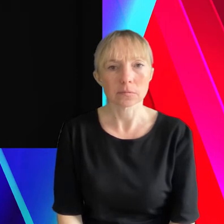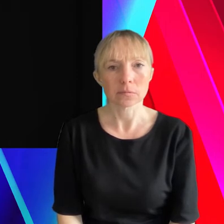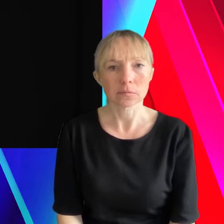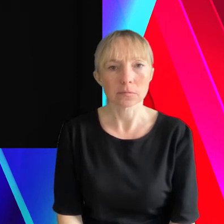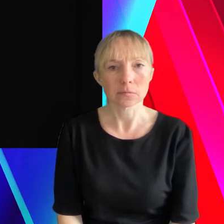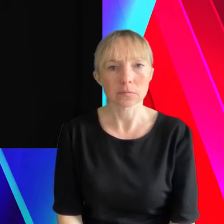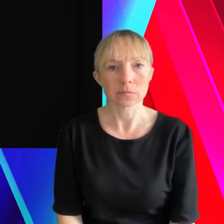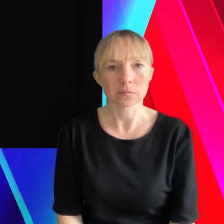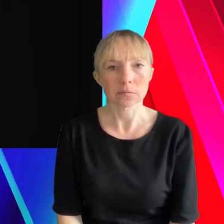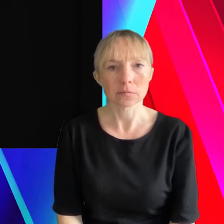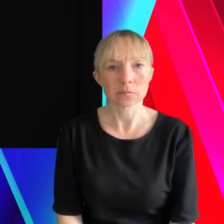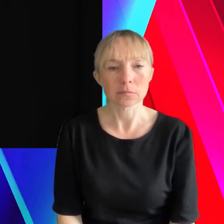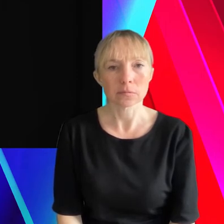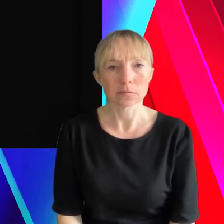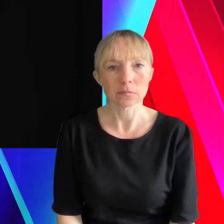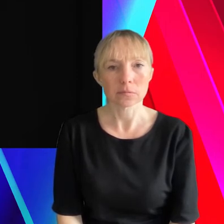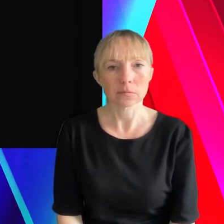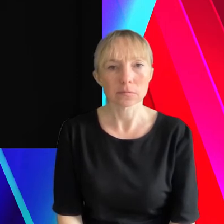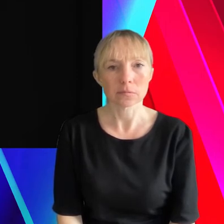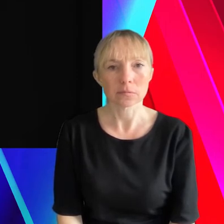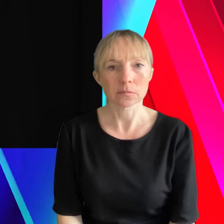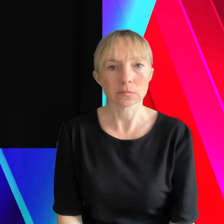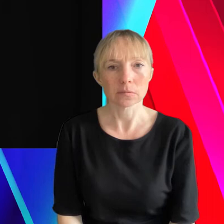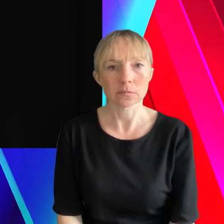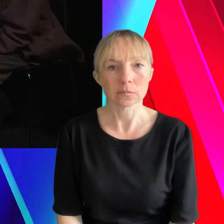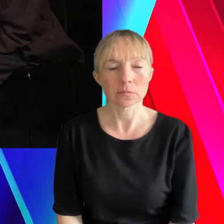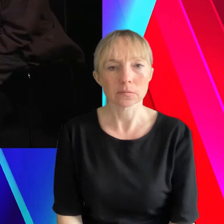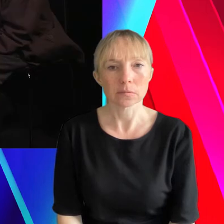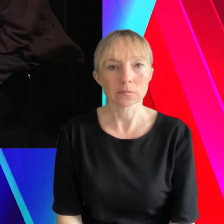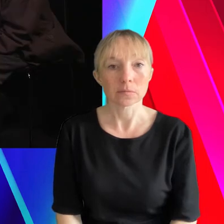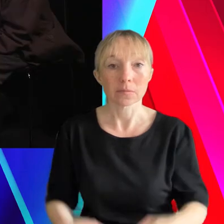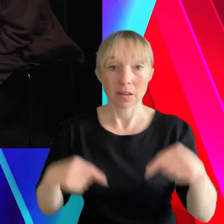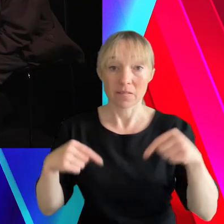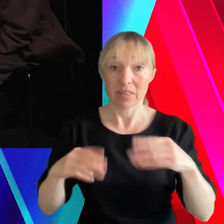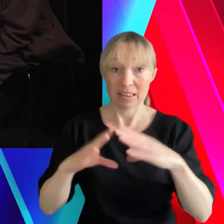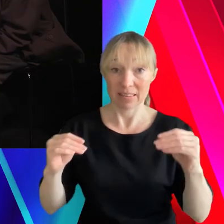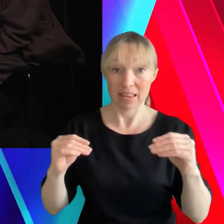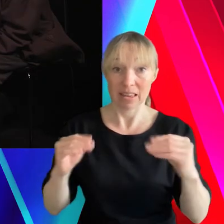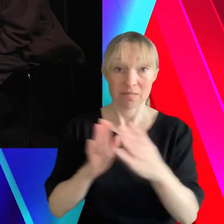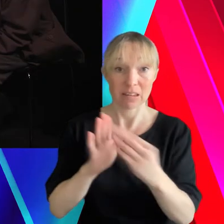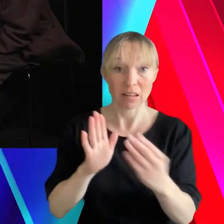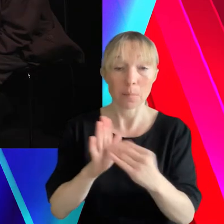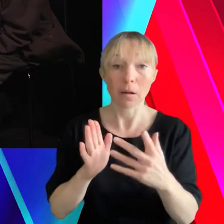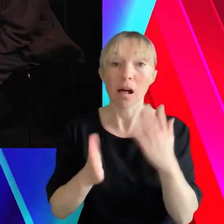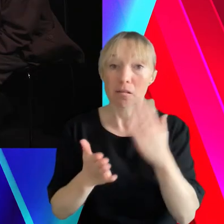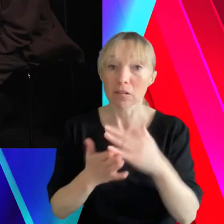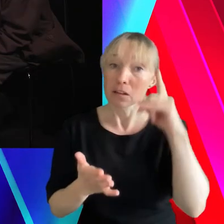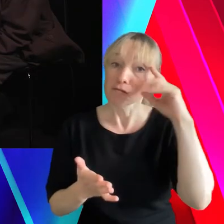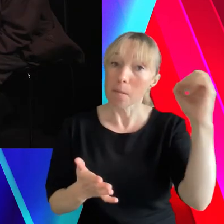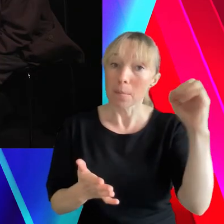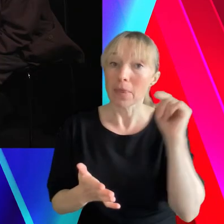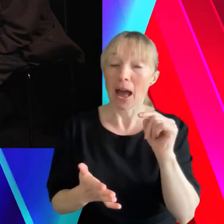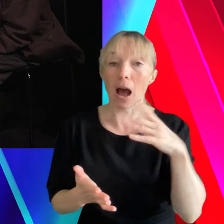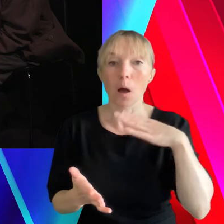نامه‌ای نوشته شده به نظر میاد اینا در واقع بداهه دارن یه چیزایی میگن. For this scene, for instance, I really remember when we were shooting that I